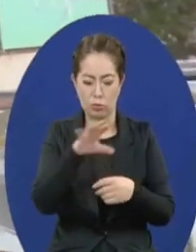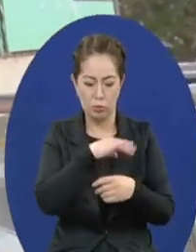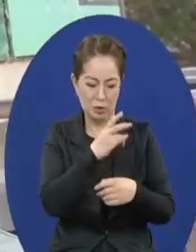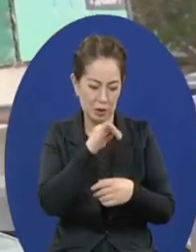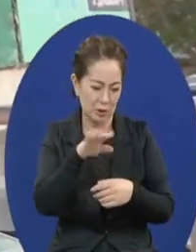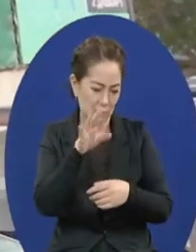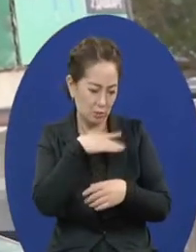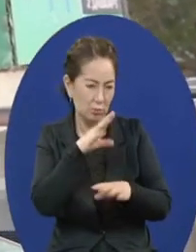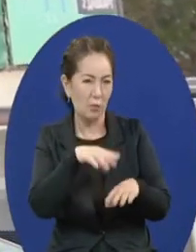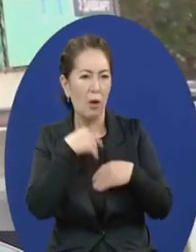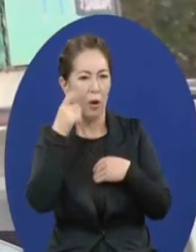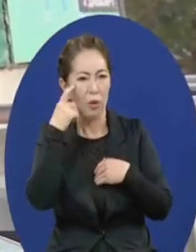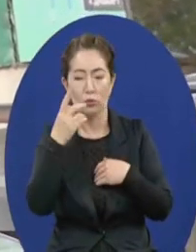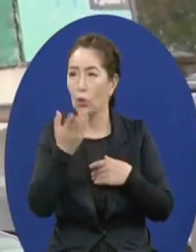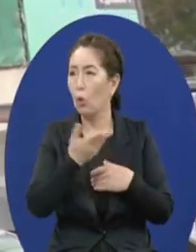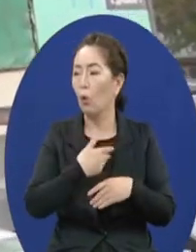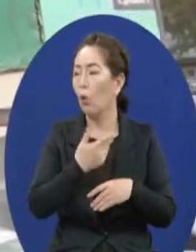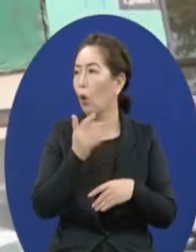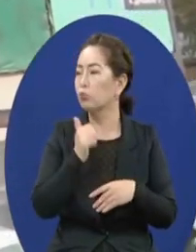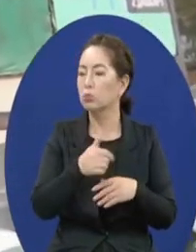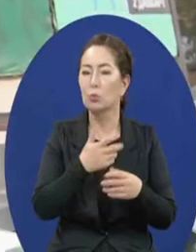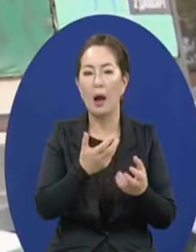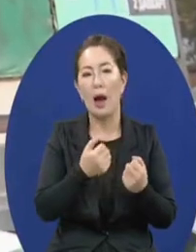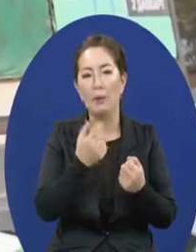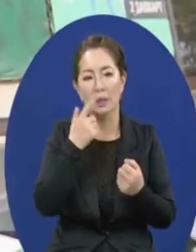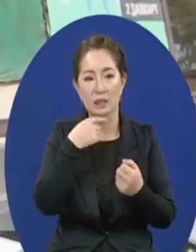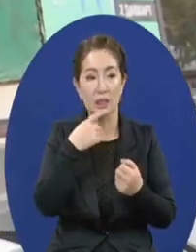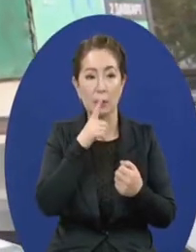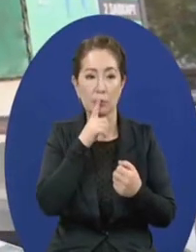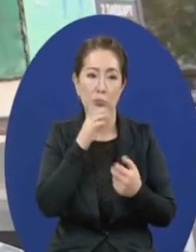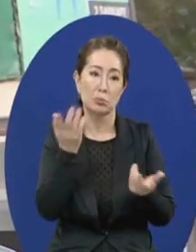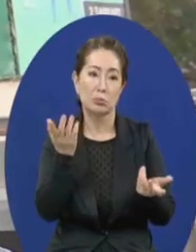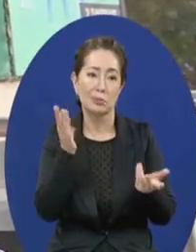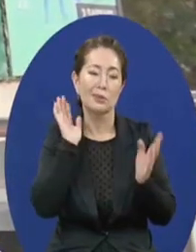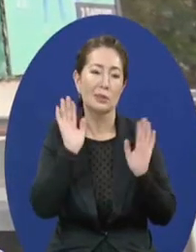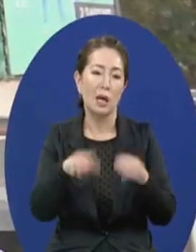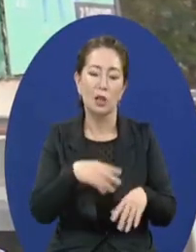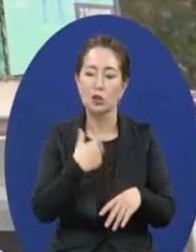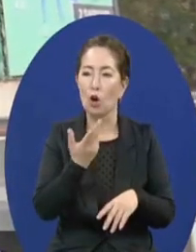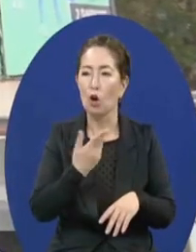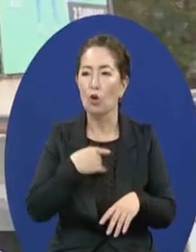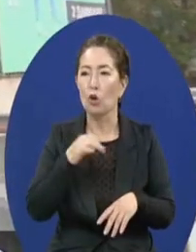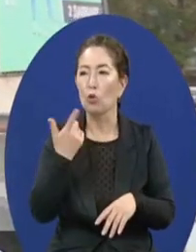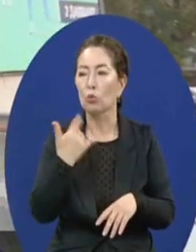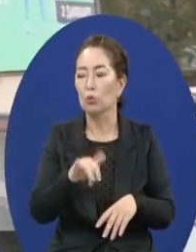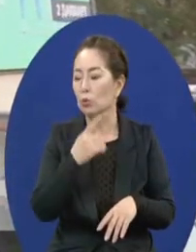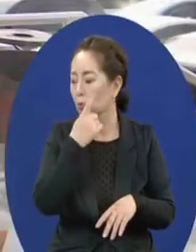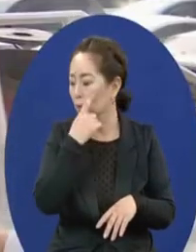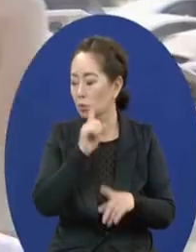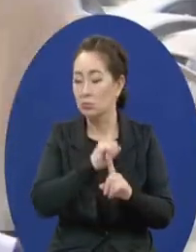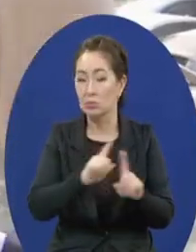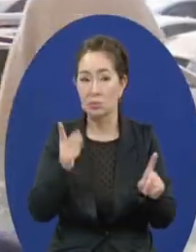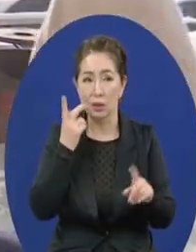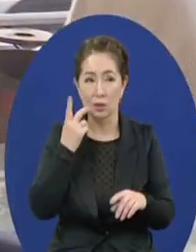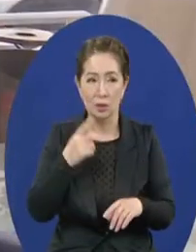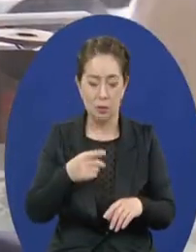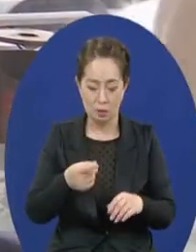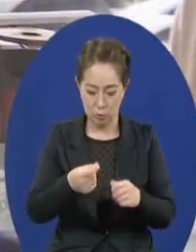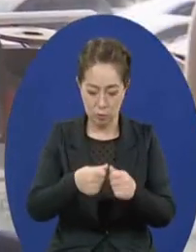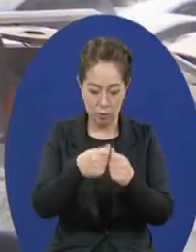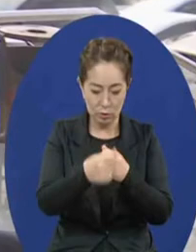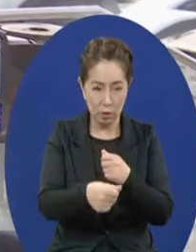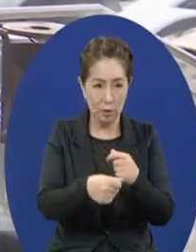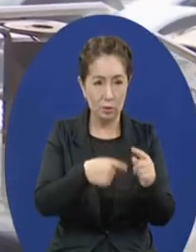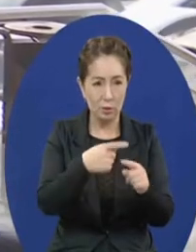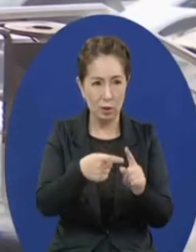нийтийн тим хөвшил болсон гэх юм уу? Тим болохоор ер нь аа юм аа гэж энэ хилдэгөө тэгээд за угаасаа өгдгөм чи ингээл тэгэл арих. Нөгөө мөнгөө зарж авч